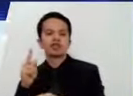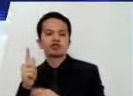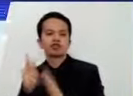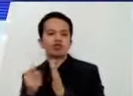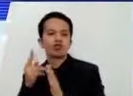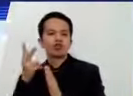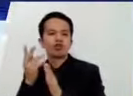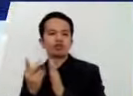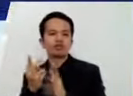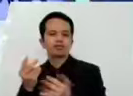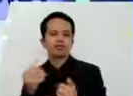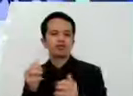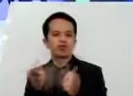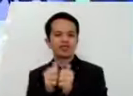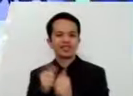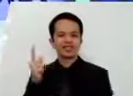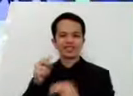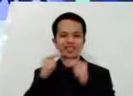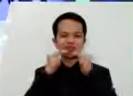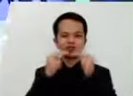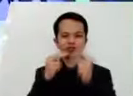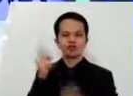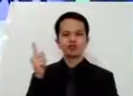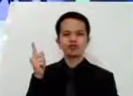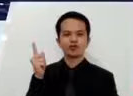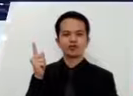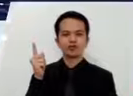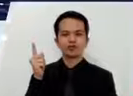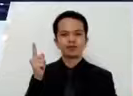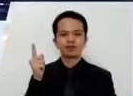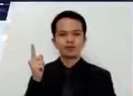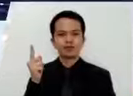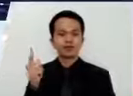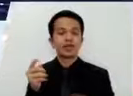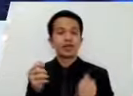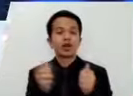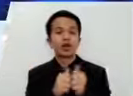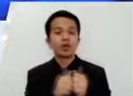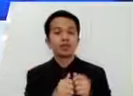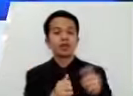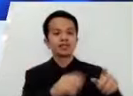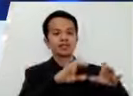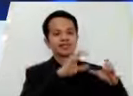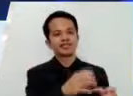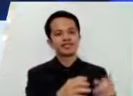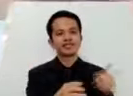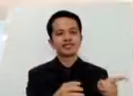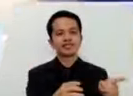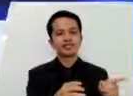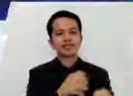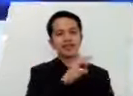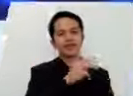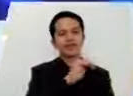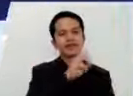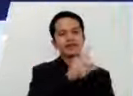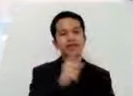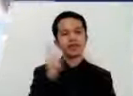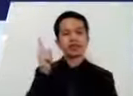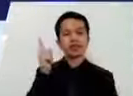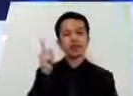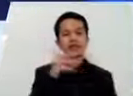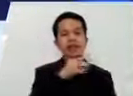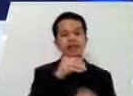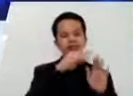Marizo Mali, at si Nelson Canlas. At nakalaban namin ang Team Tutokers na sina Emil Sumangil, Ian